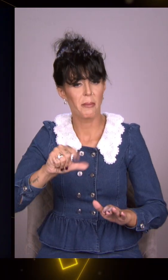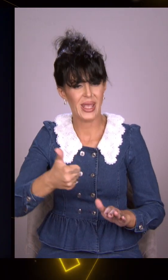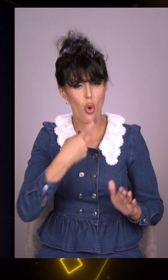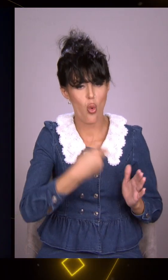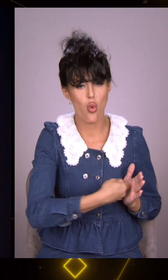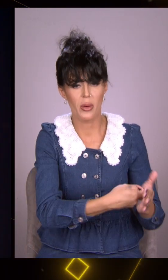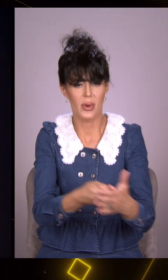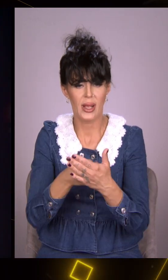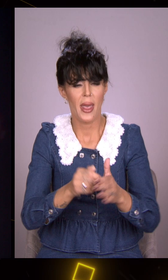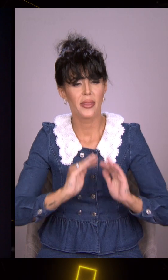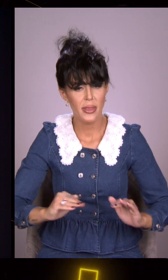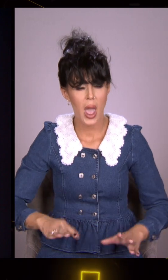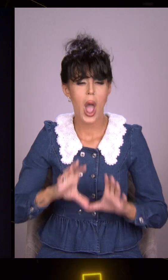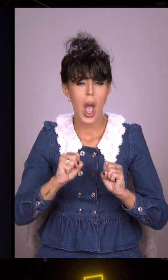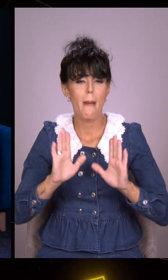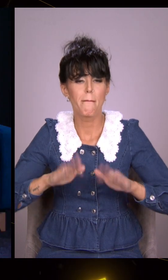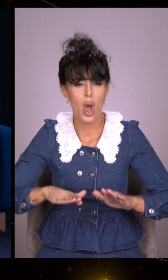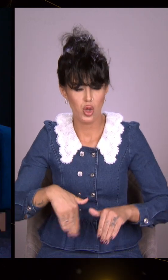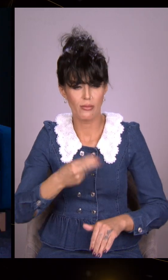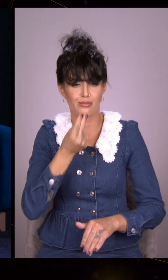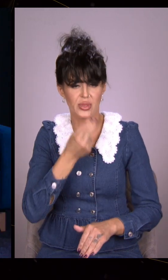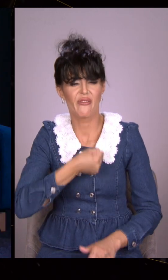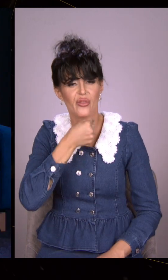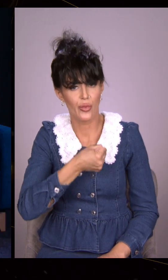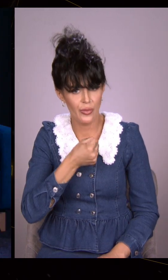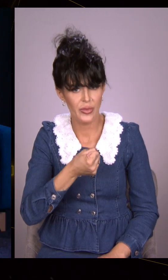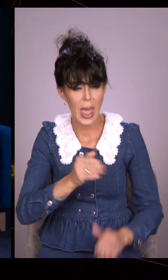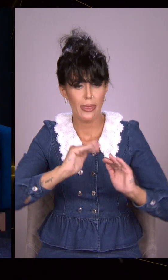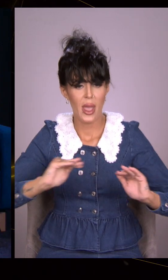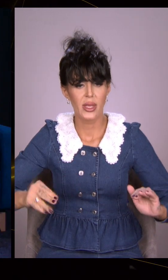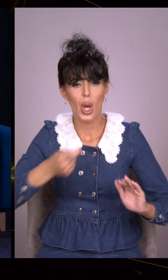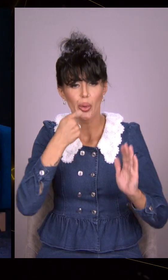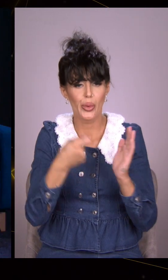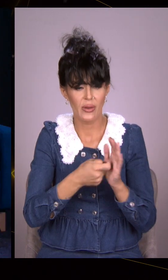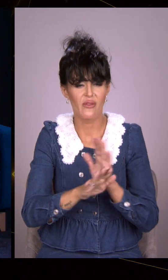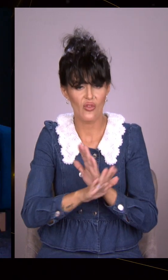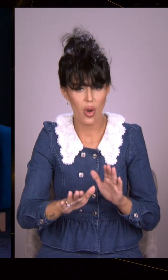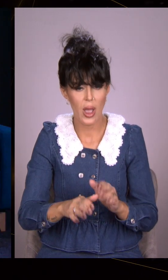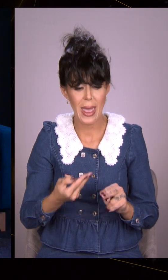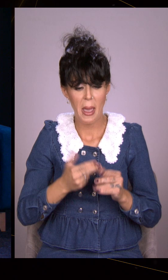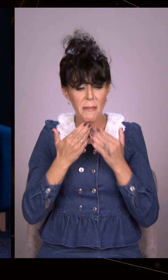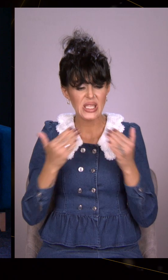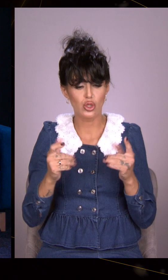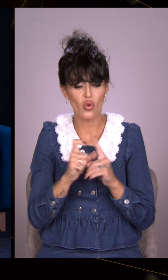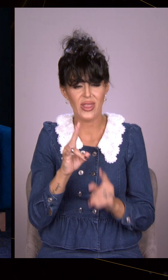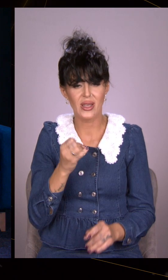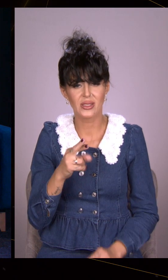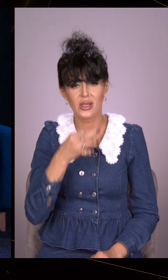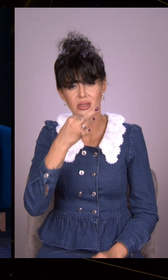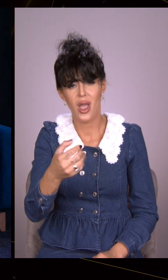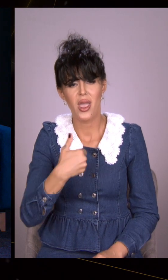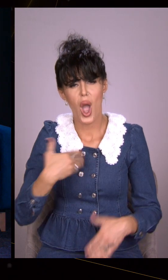потім сідали дорослі. Діти поїли, чи Настусі не були останні слова. Мамочка, я так